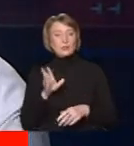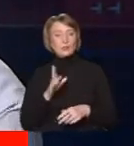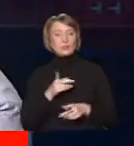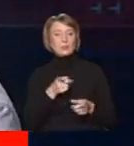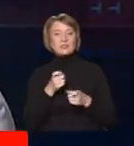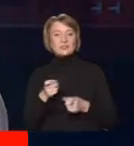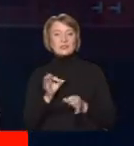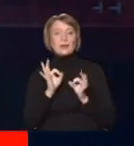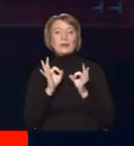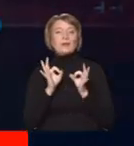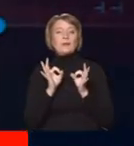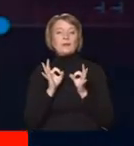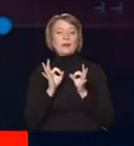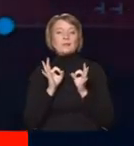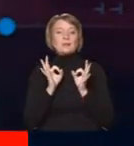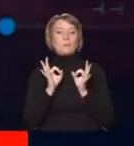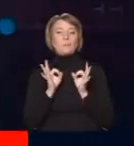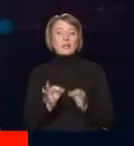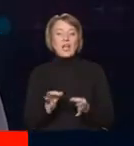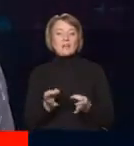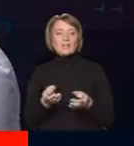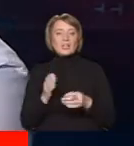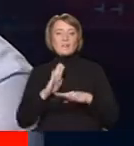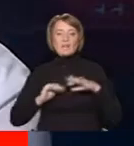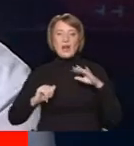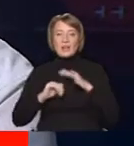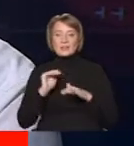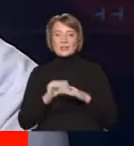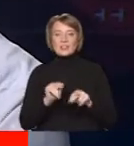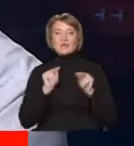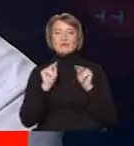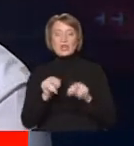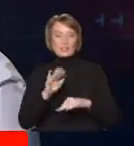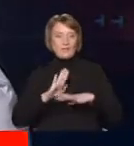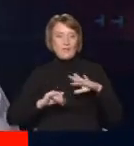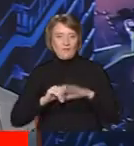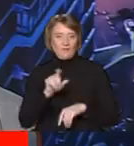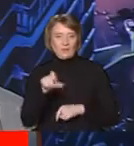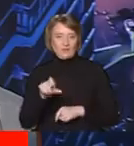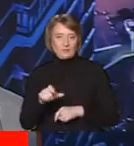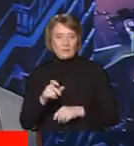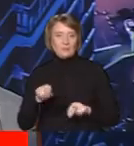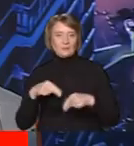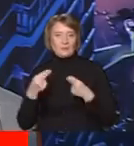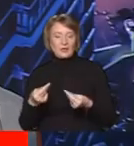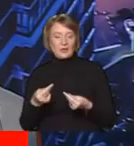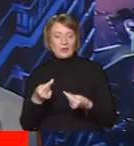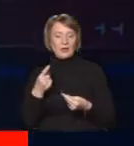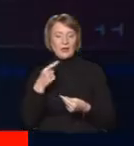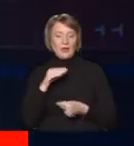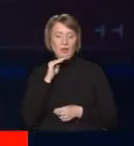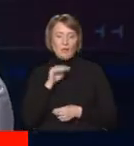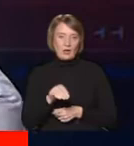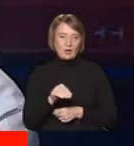залучати справді фахівців, а неупереджених, чесних фахівців, які довели своїм життям і фаховістю, що вони хочуть працювати на